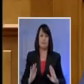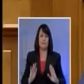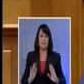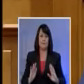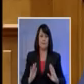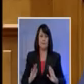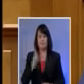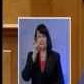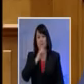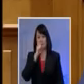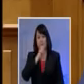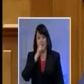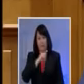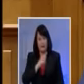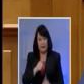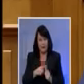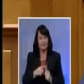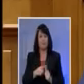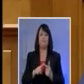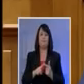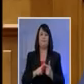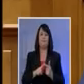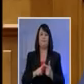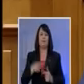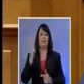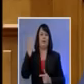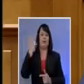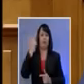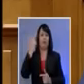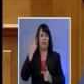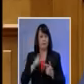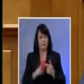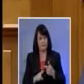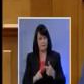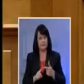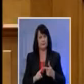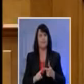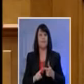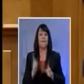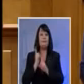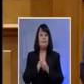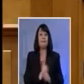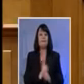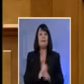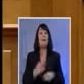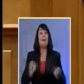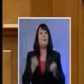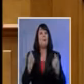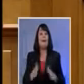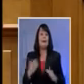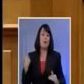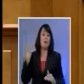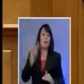Και για τα ψεύδη, και για τις συκοφαντίες, κυρίως όμως για τα πεπραγμένα